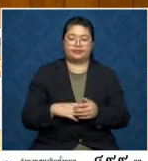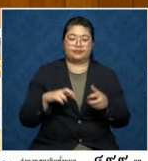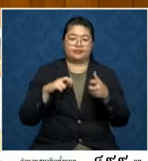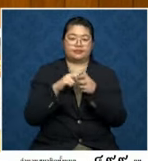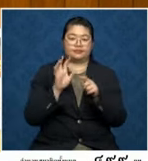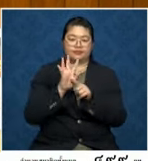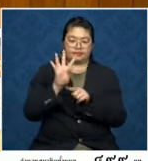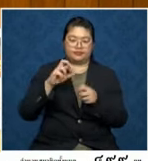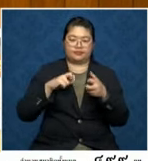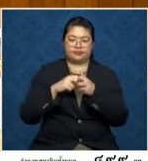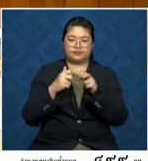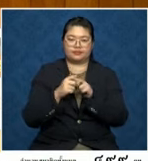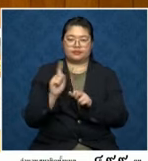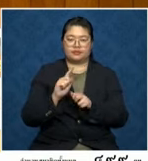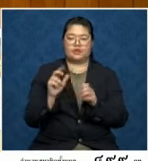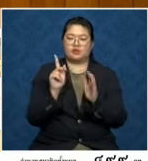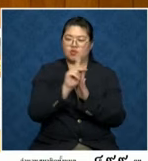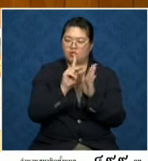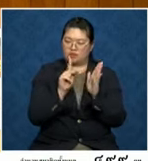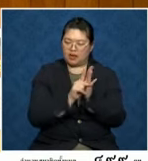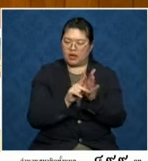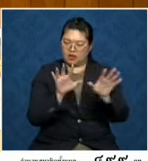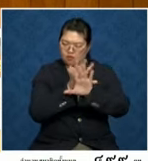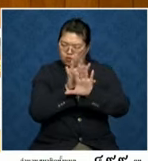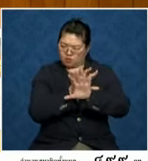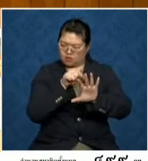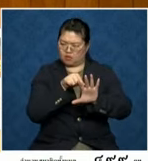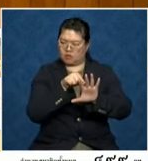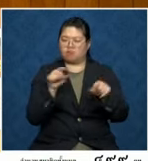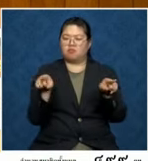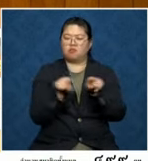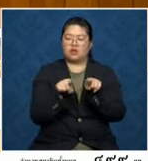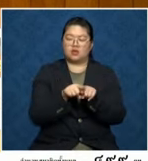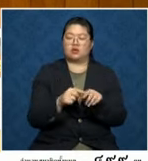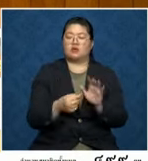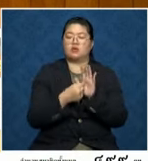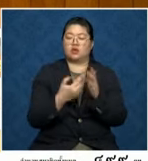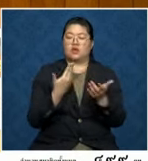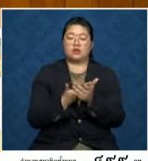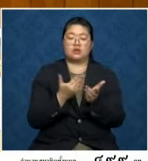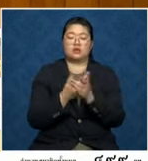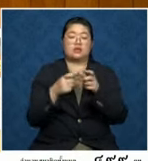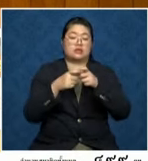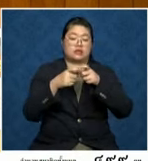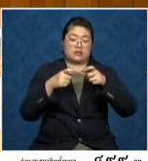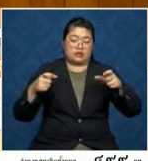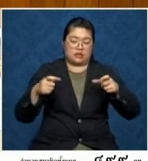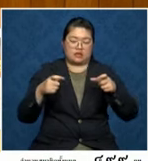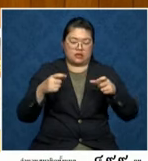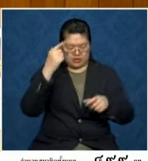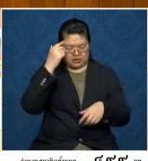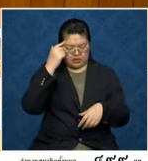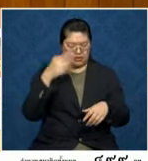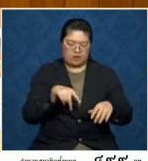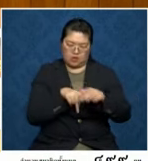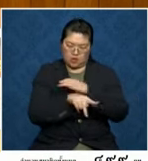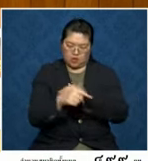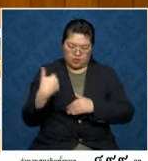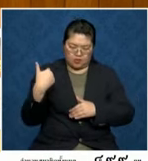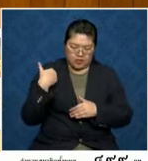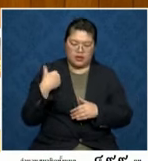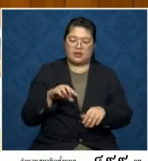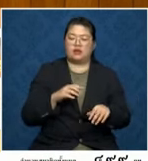าการใช้กฎหมายที่ซ้ำซ้อนหากเป็นกรณีที่ออกเช็คโดยเจตนาทุจริตสามารถ